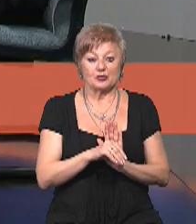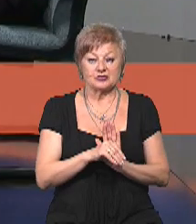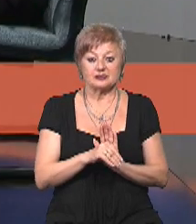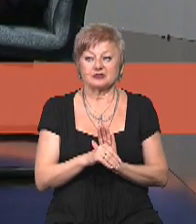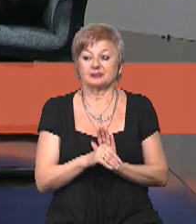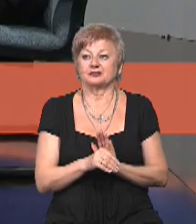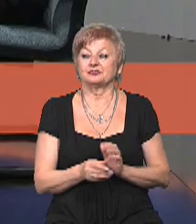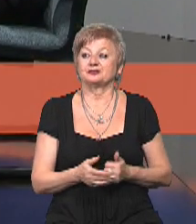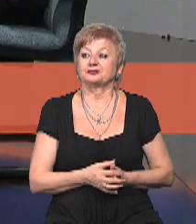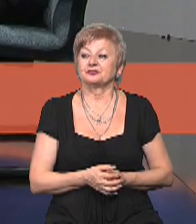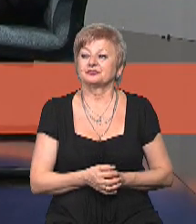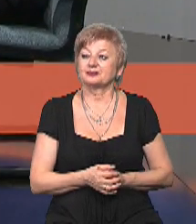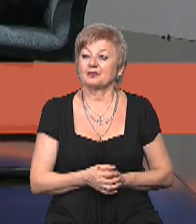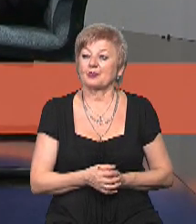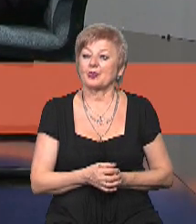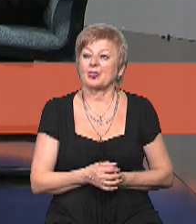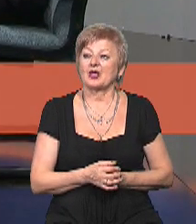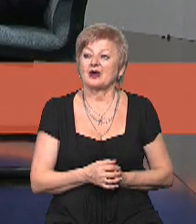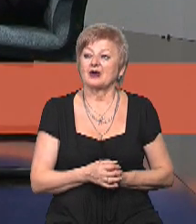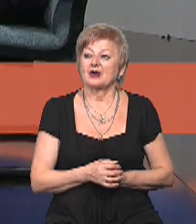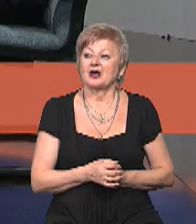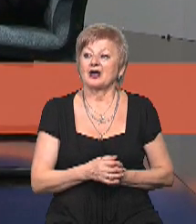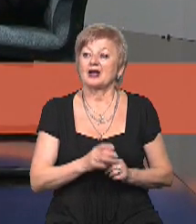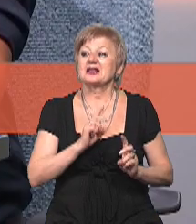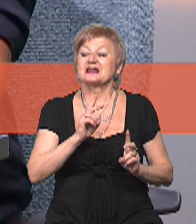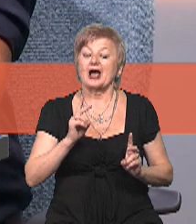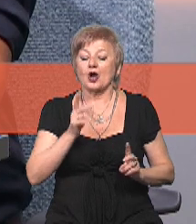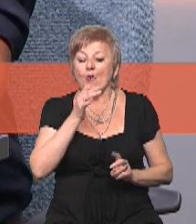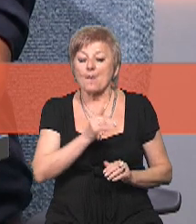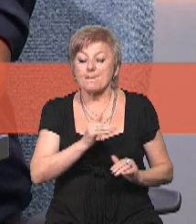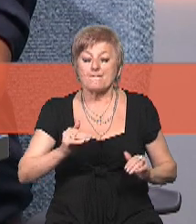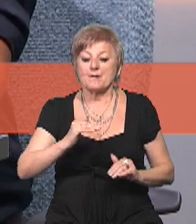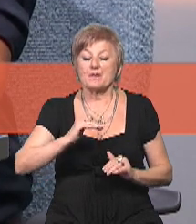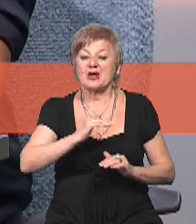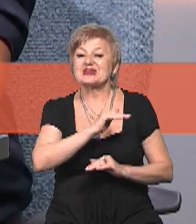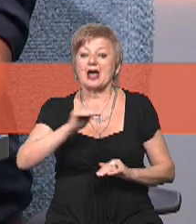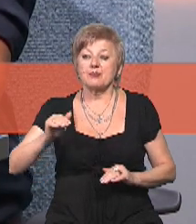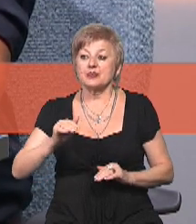прикладний рівень. Оно Васильовна, на якому етапі зараз нова українська школа?